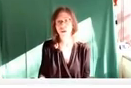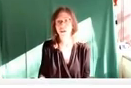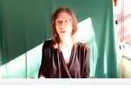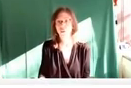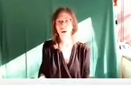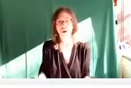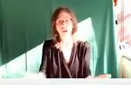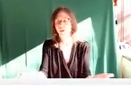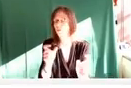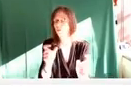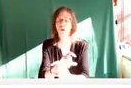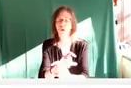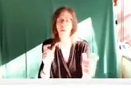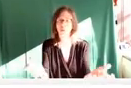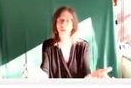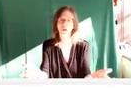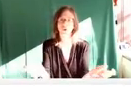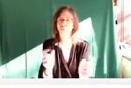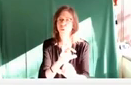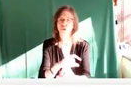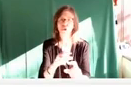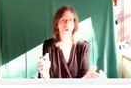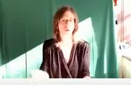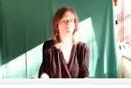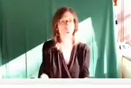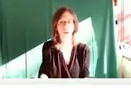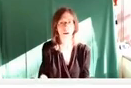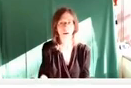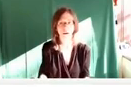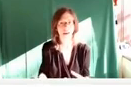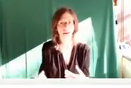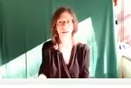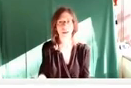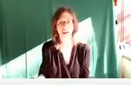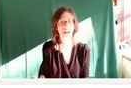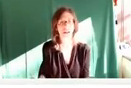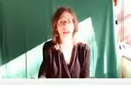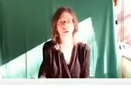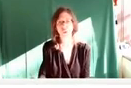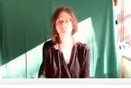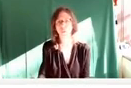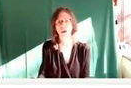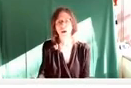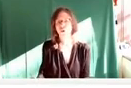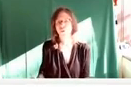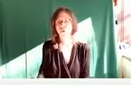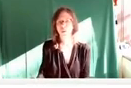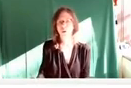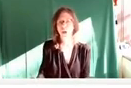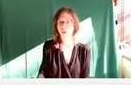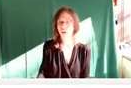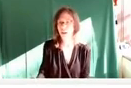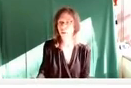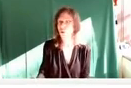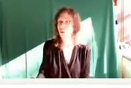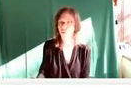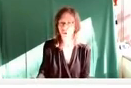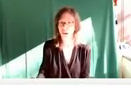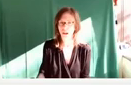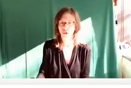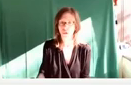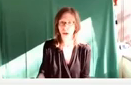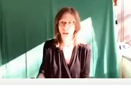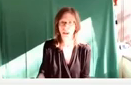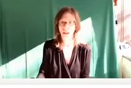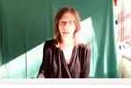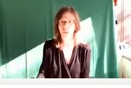voire contradictoires, vous allez vraiment voir la même définition pour une chose et son contraire dans la littérature. Je vous ai mis un article sur le sujet